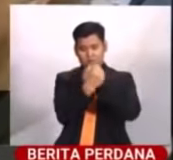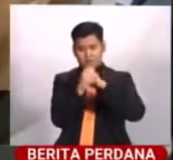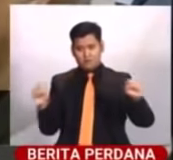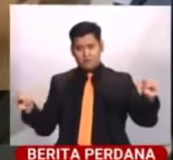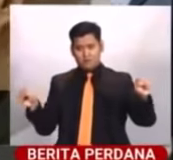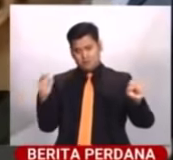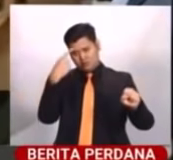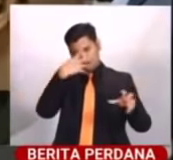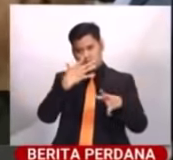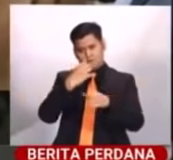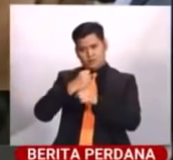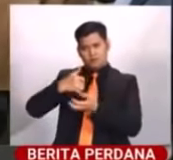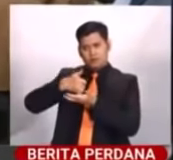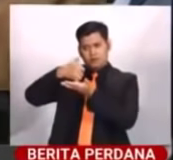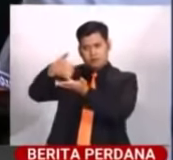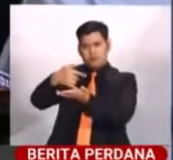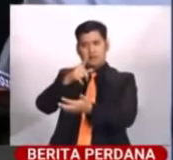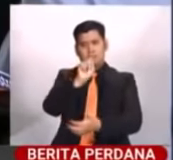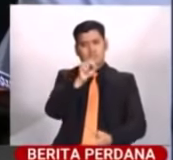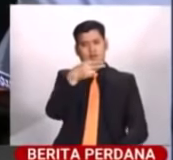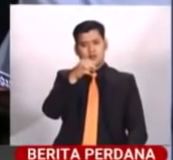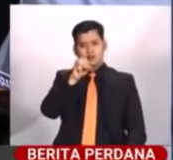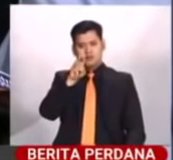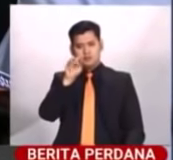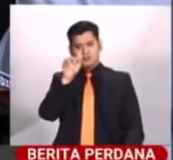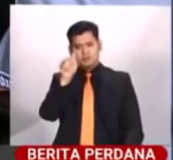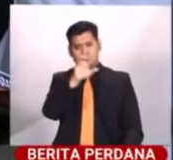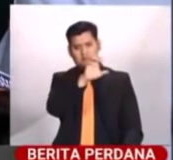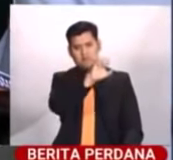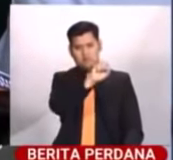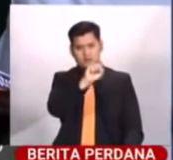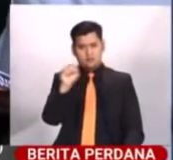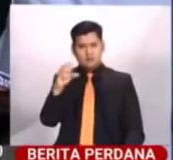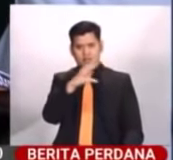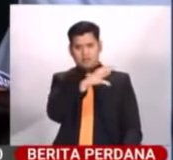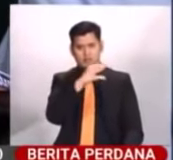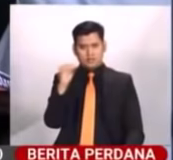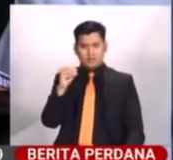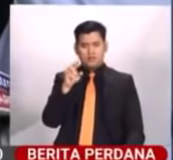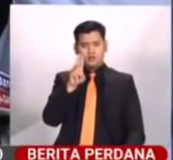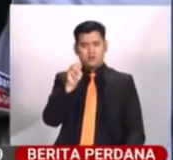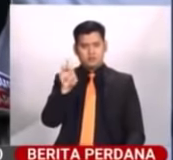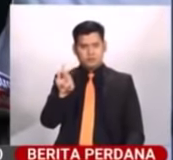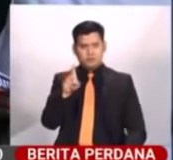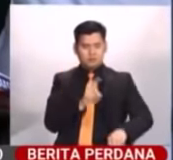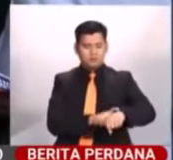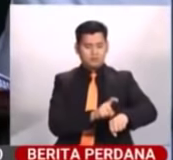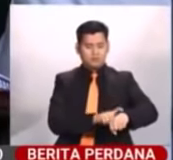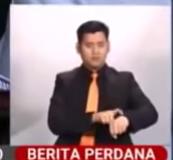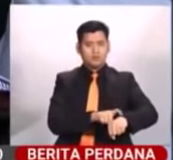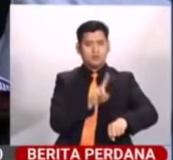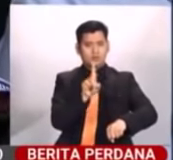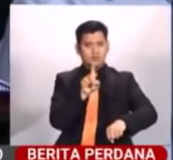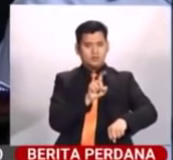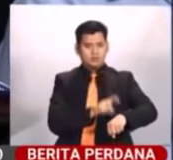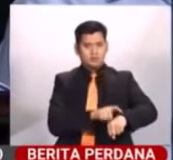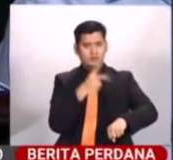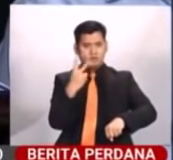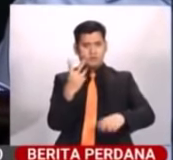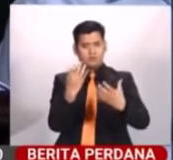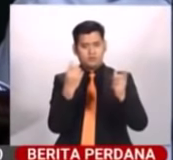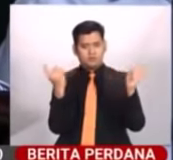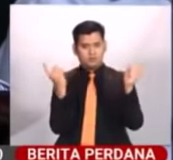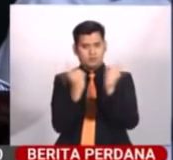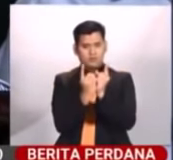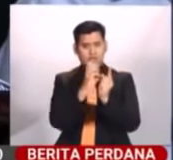Thomas dan Uber Mei nanti. Sekarang ni pukul 1 kan? Sekarang pukul apa? 1. Pukul 2 ya saya dah jumpa Chun Han dengan